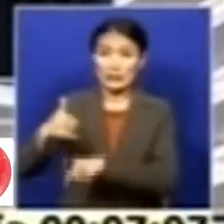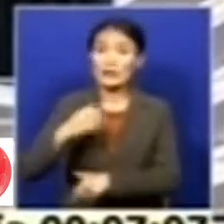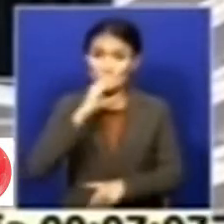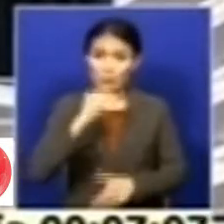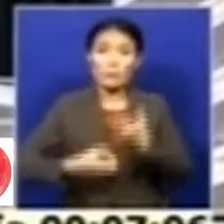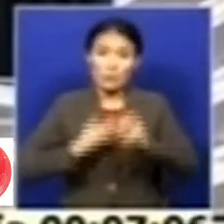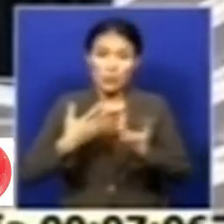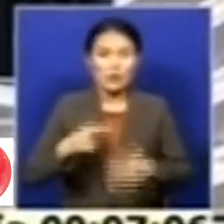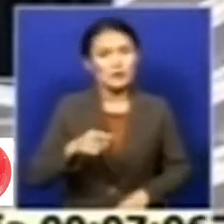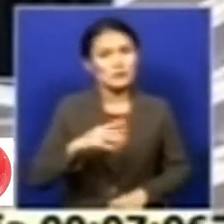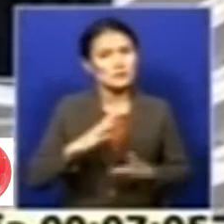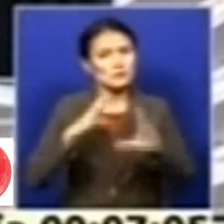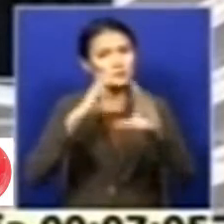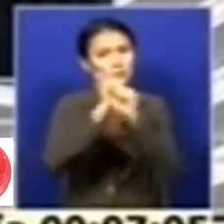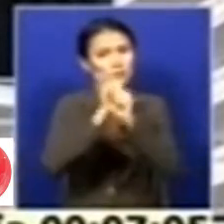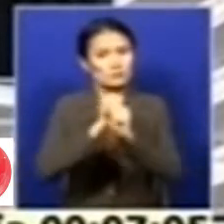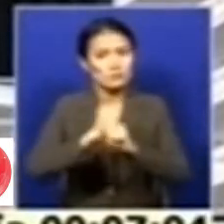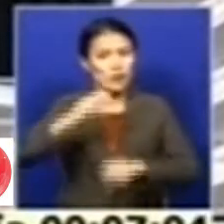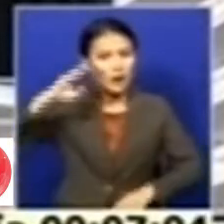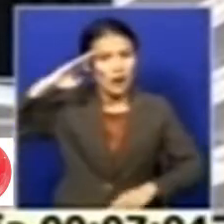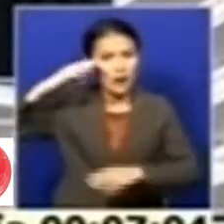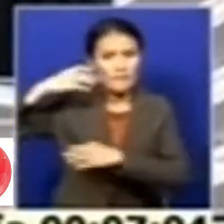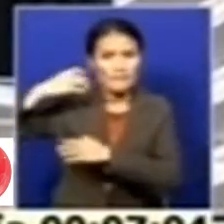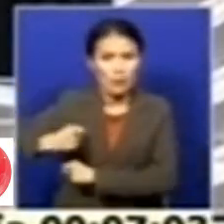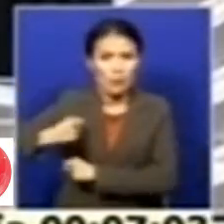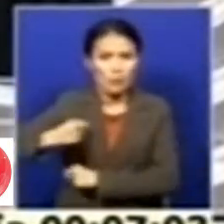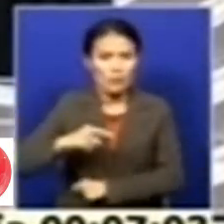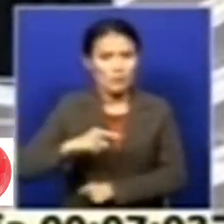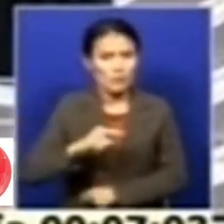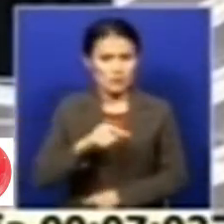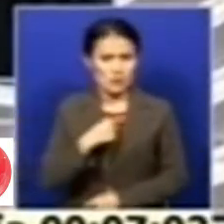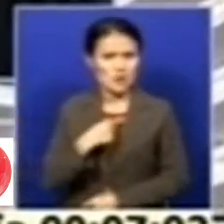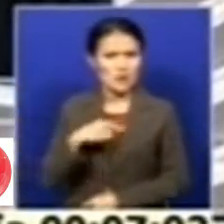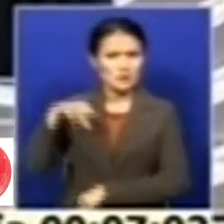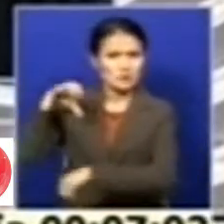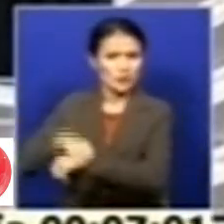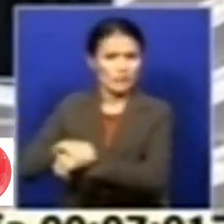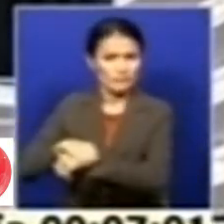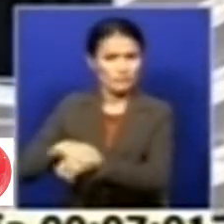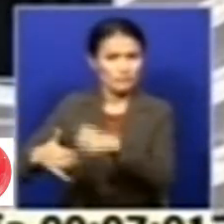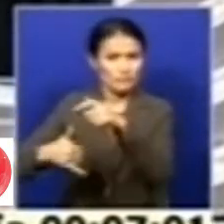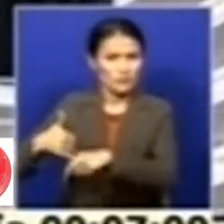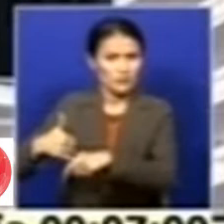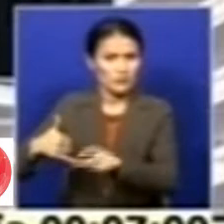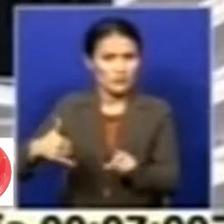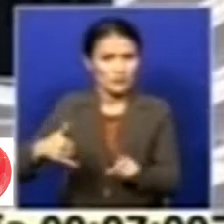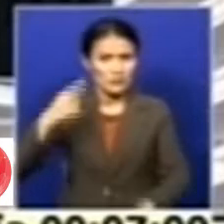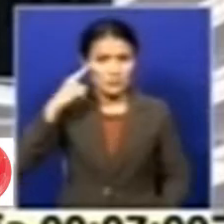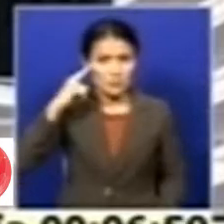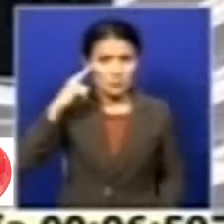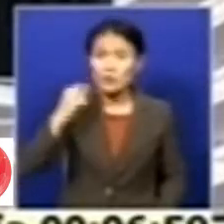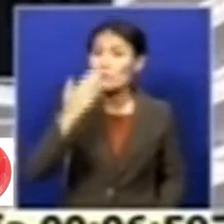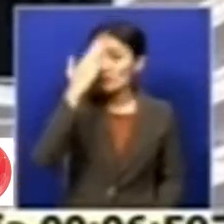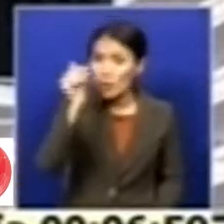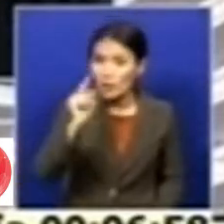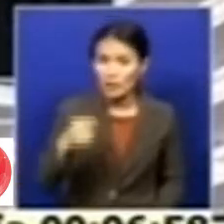องหลังการหายตัวไปของคุณวันเฉลิมหรือไม่เนื่องจากว่ามันมีข้อเท็จจริงที่ปร